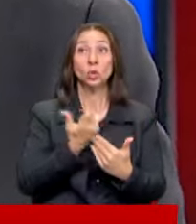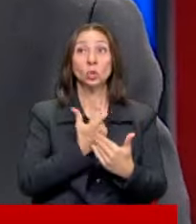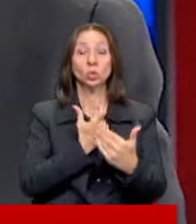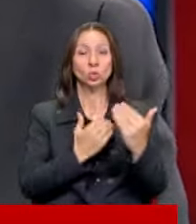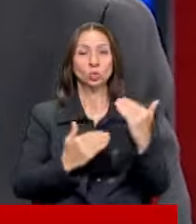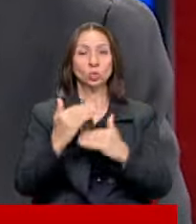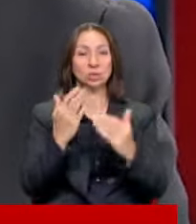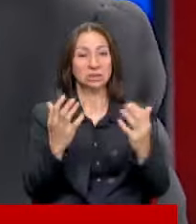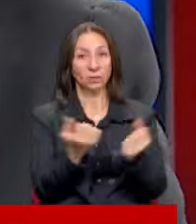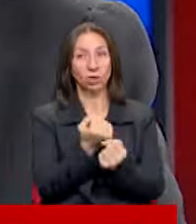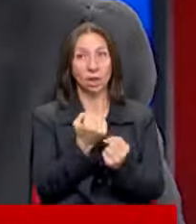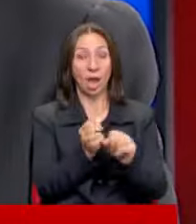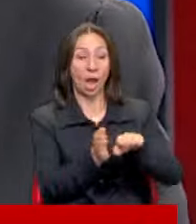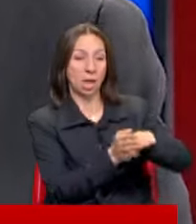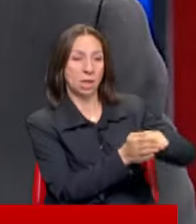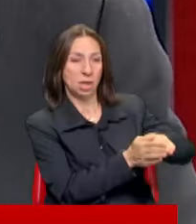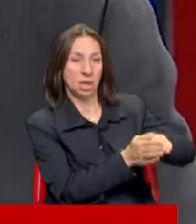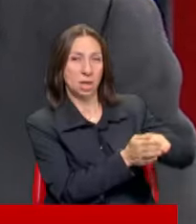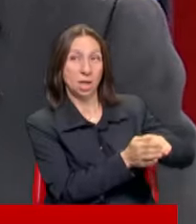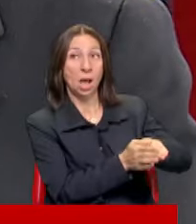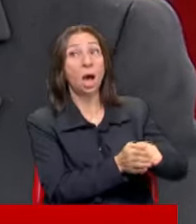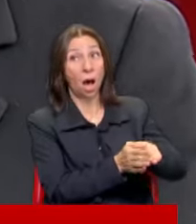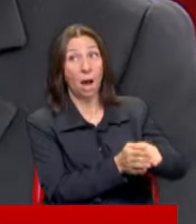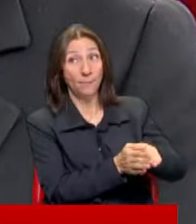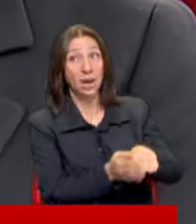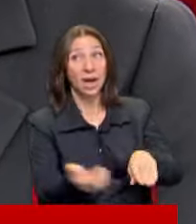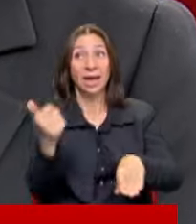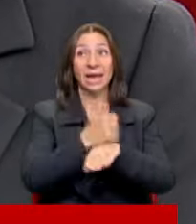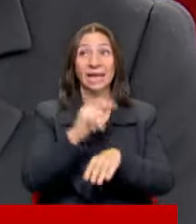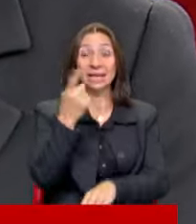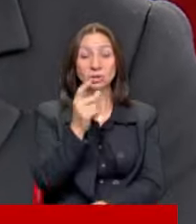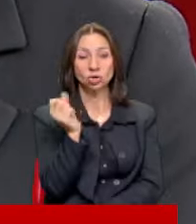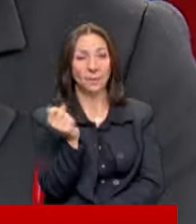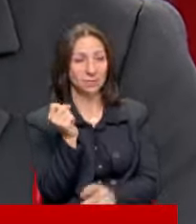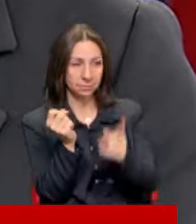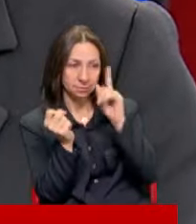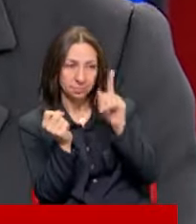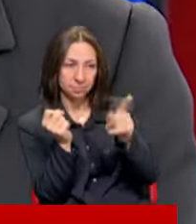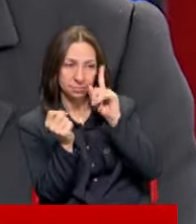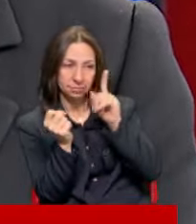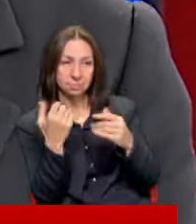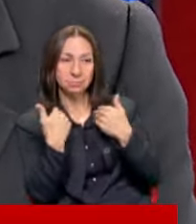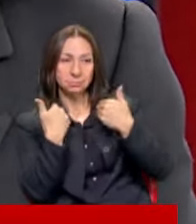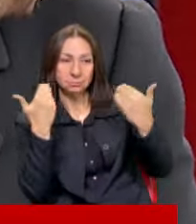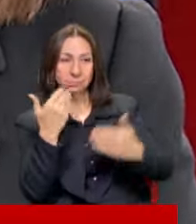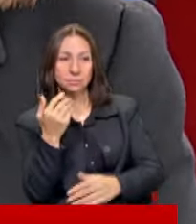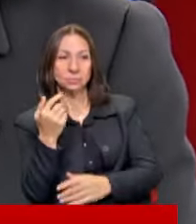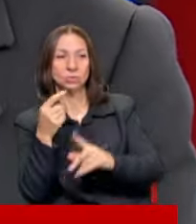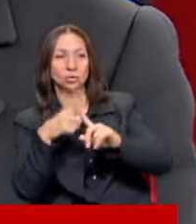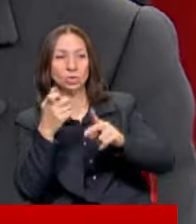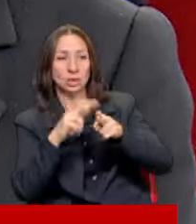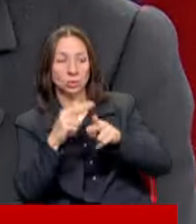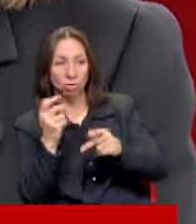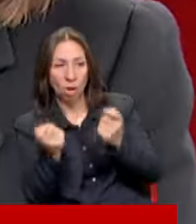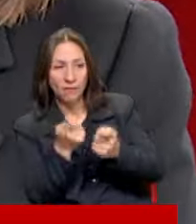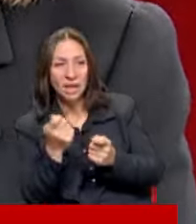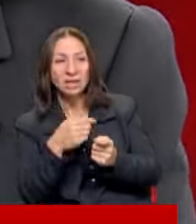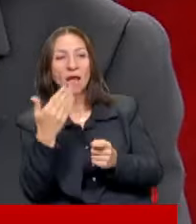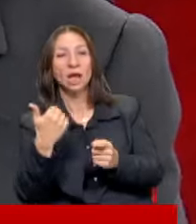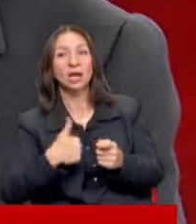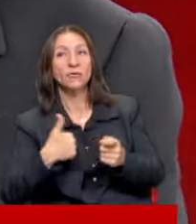üstünlüğünü savunanları ayrı tutuyorum ama iktidarın sopasını elinde tutan yargıçlar e TÜİK görevlileri